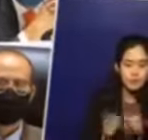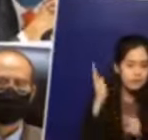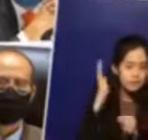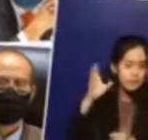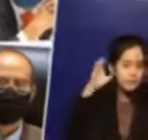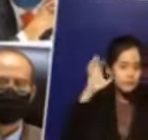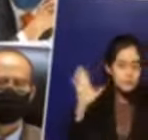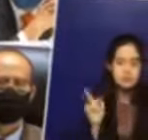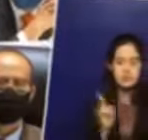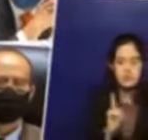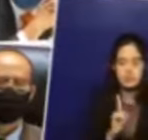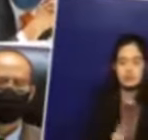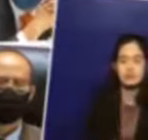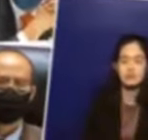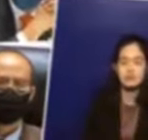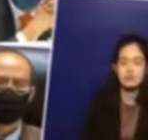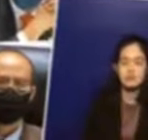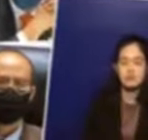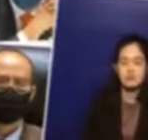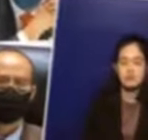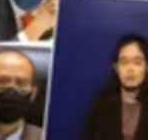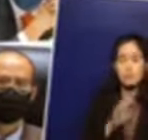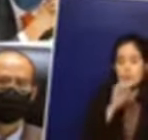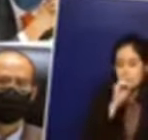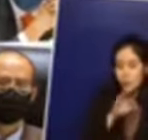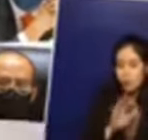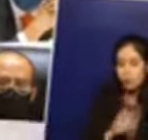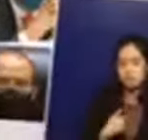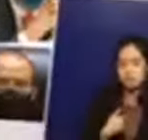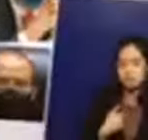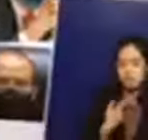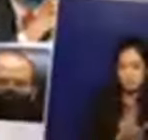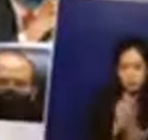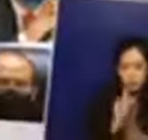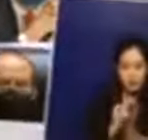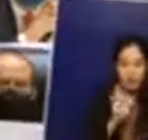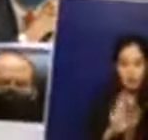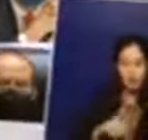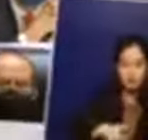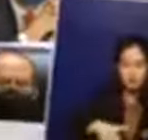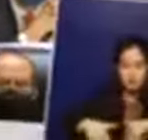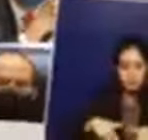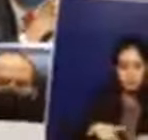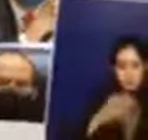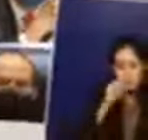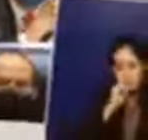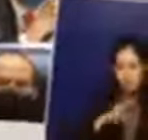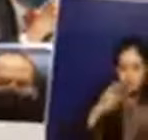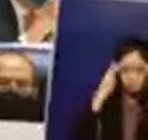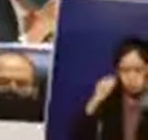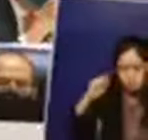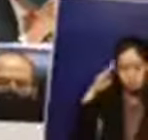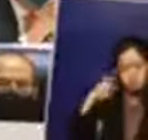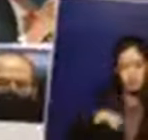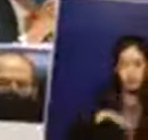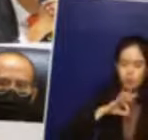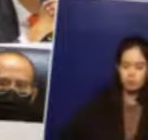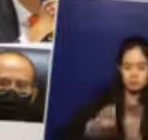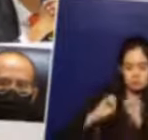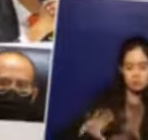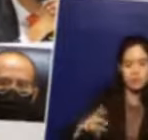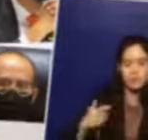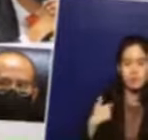บอกท่านนะคะฉันถือโอกาสบอกท่านแทนประชาชนหลายๆคนที่ฝากมานะคะท่านช่างไร้ค่าน่ารังเกียจนะคะที่อยู่มา